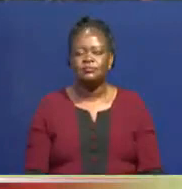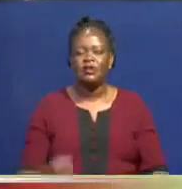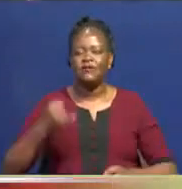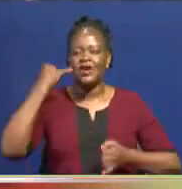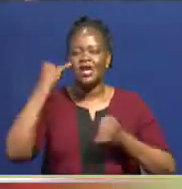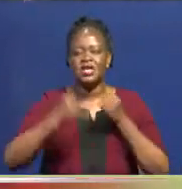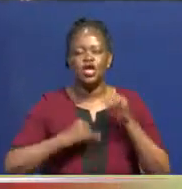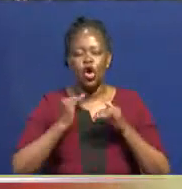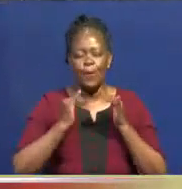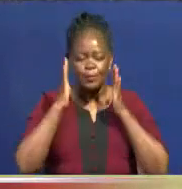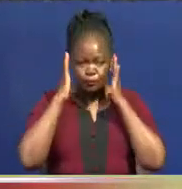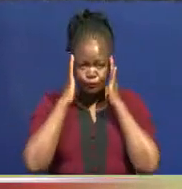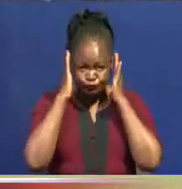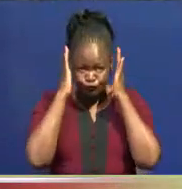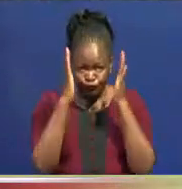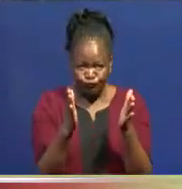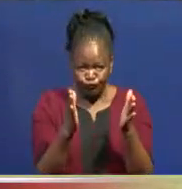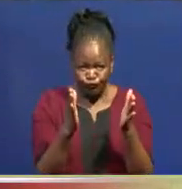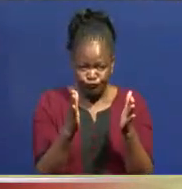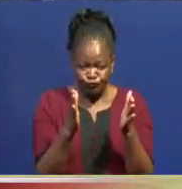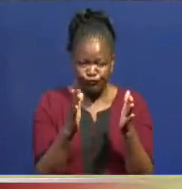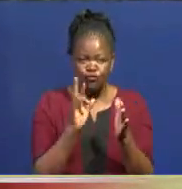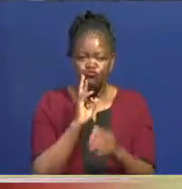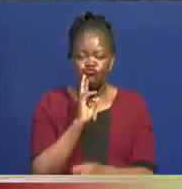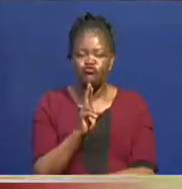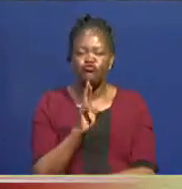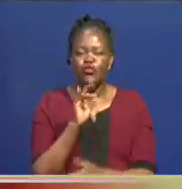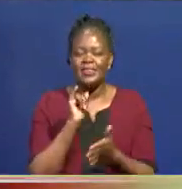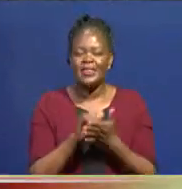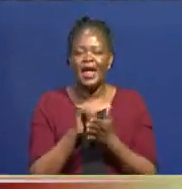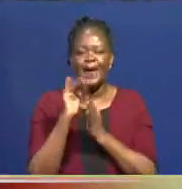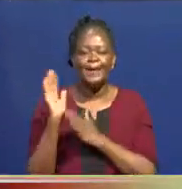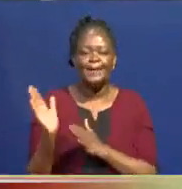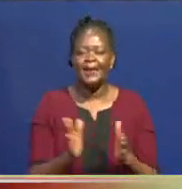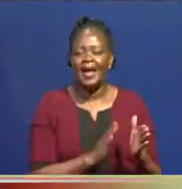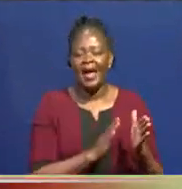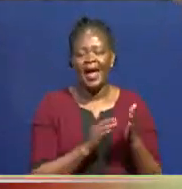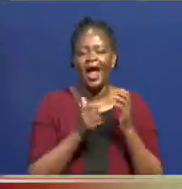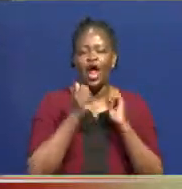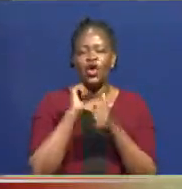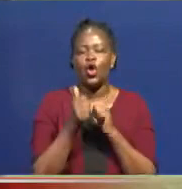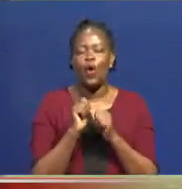Hatimaye macho yote sasa yataangazia kilabu cha gofu cha Ruiru kinachoandaa